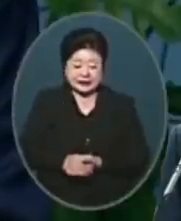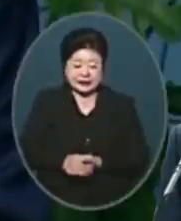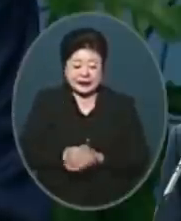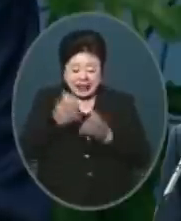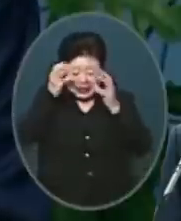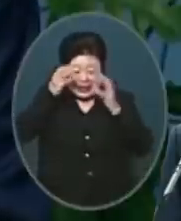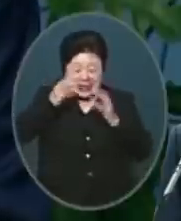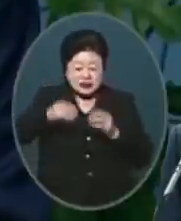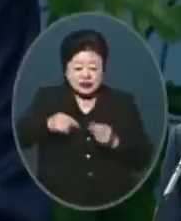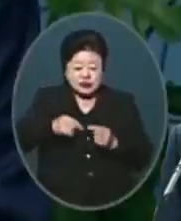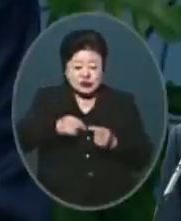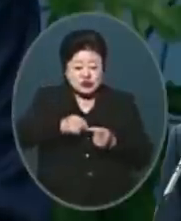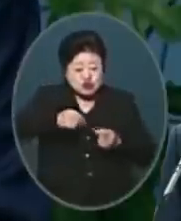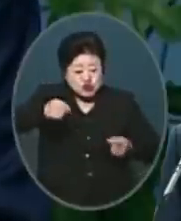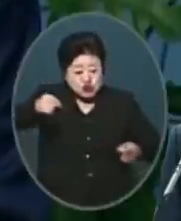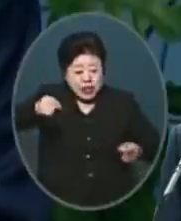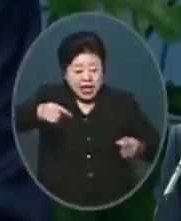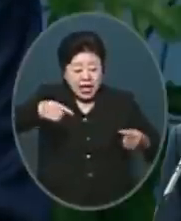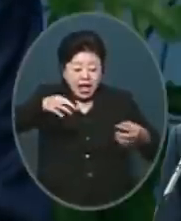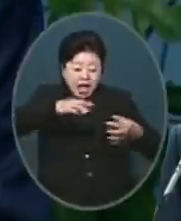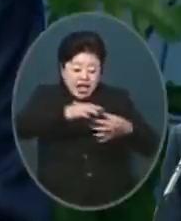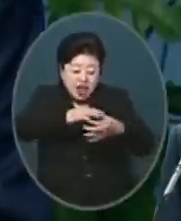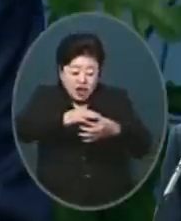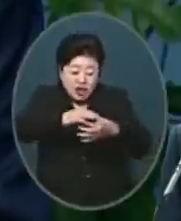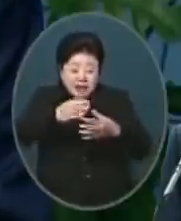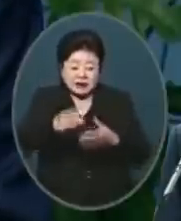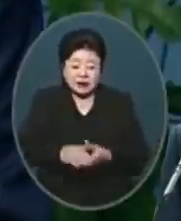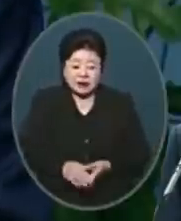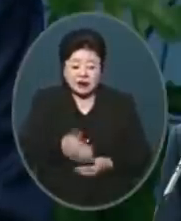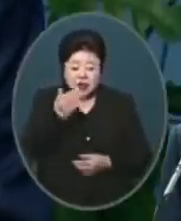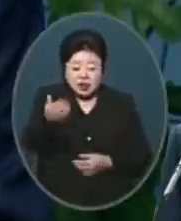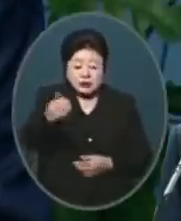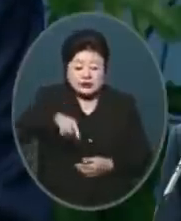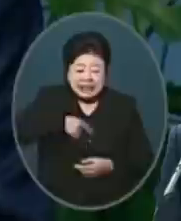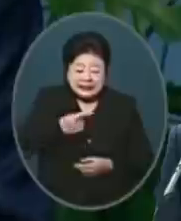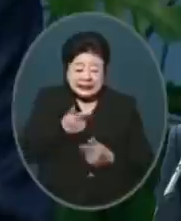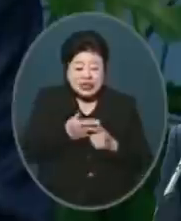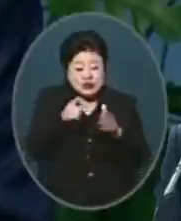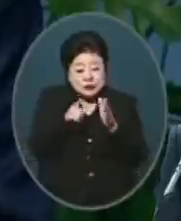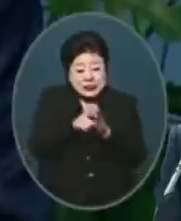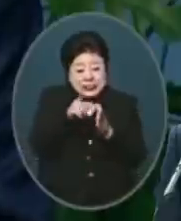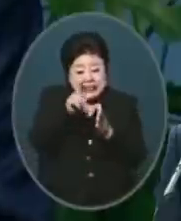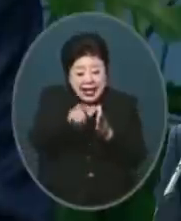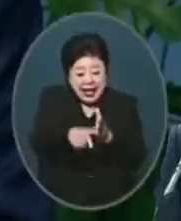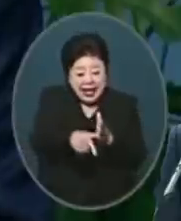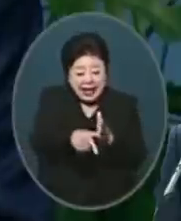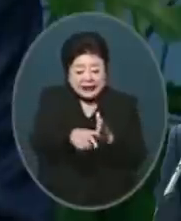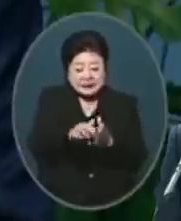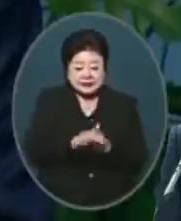탯줄에 연결된 사람인데, 여러분 자신이 예수를 믿을 때